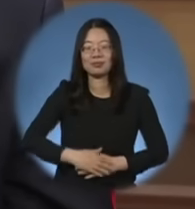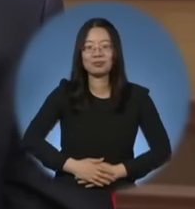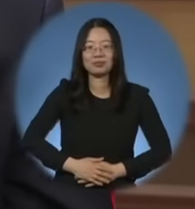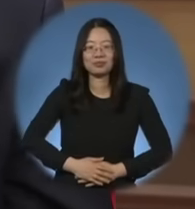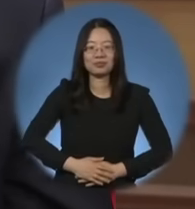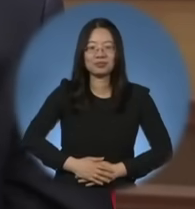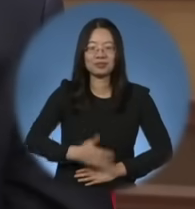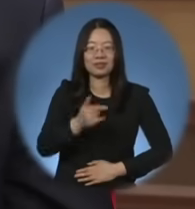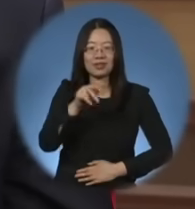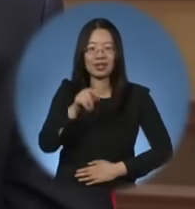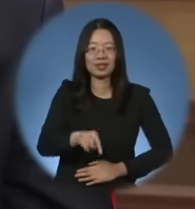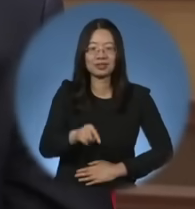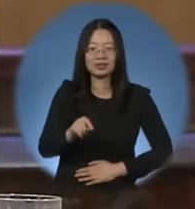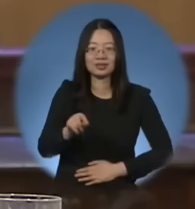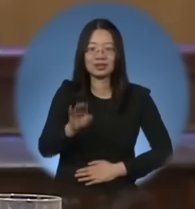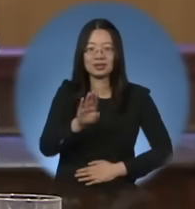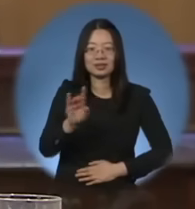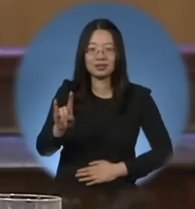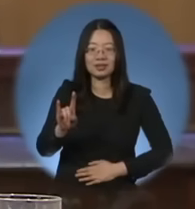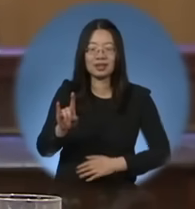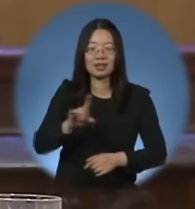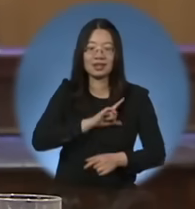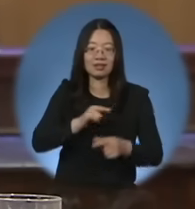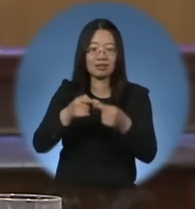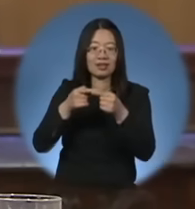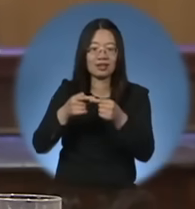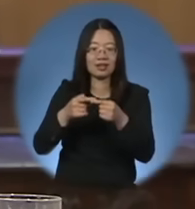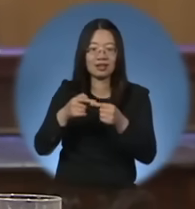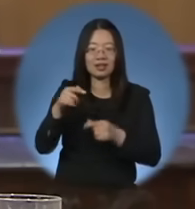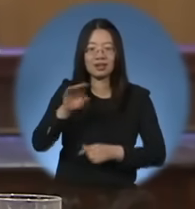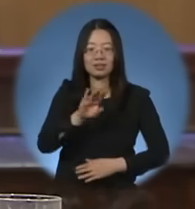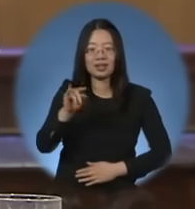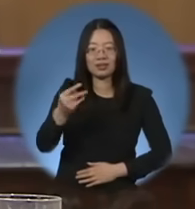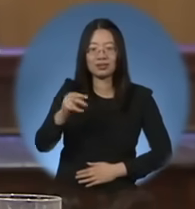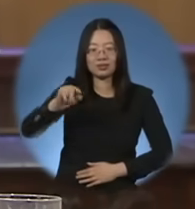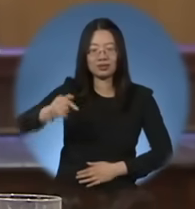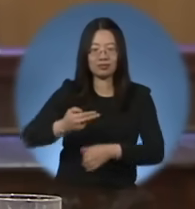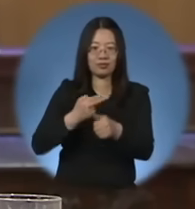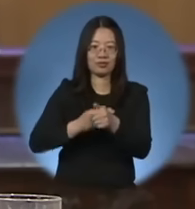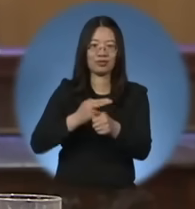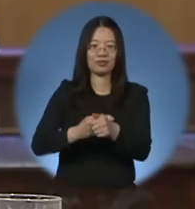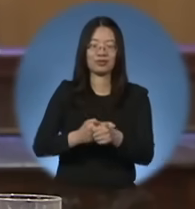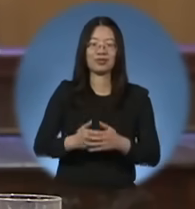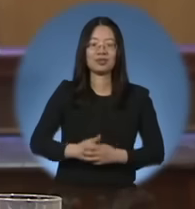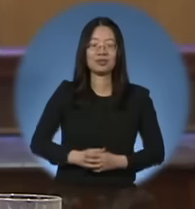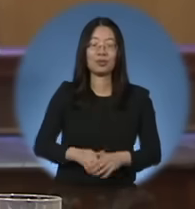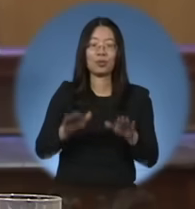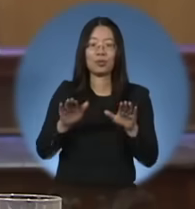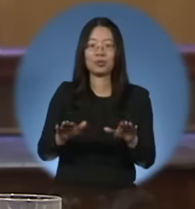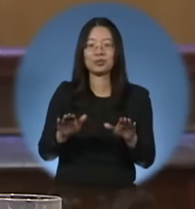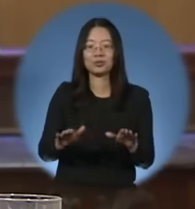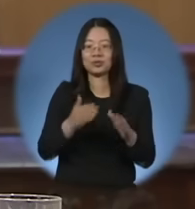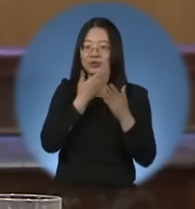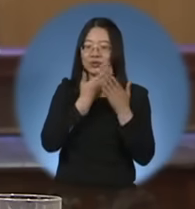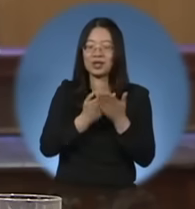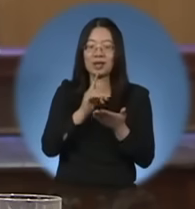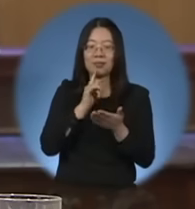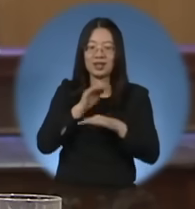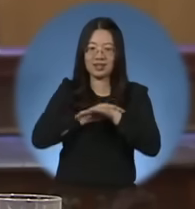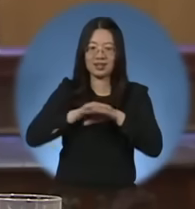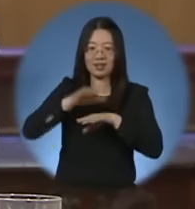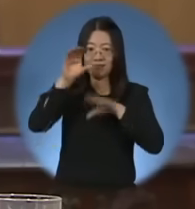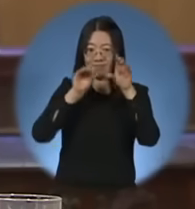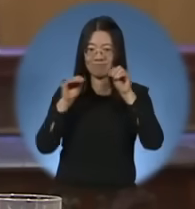있죠네네 나주 배가 배도선 교수님 예음 오늘 귀한